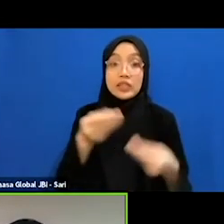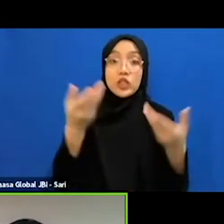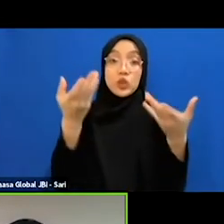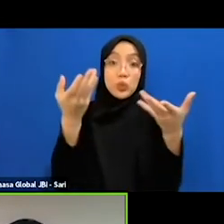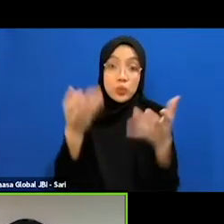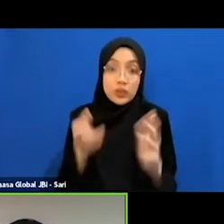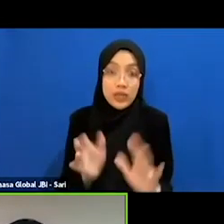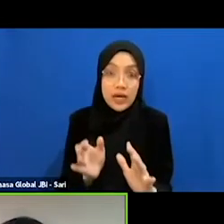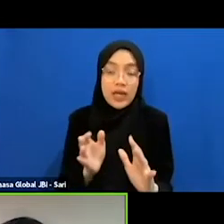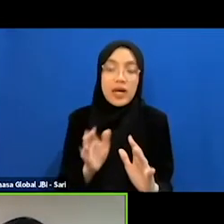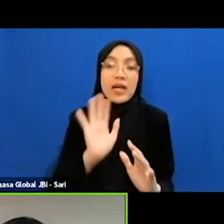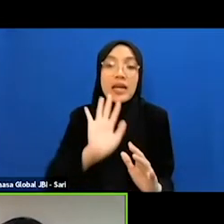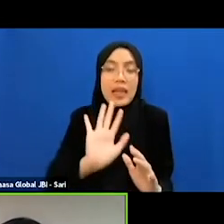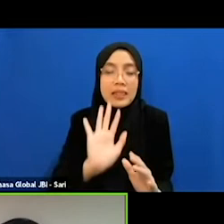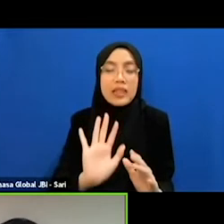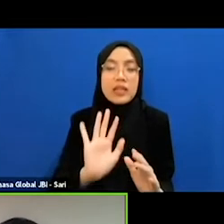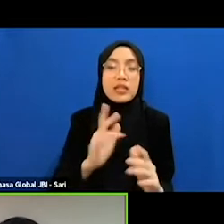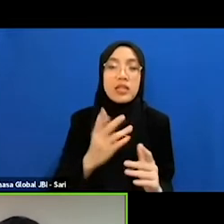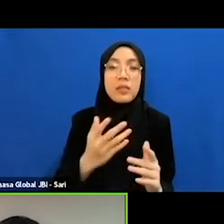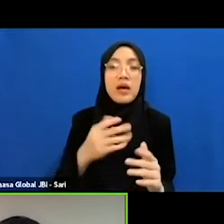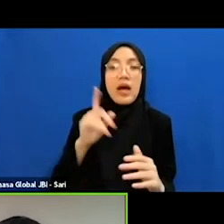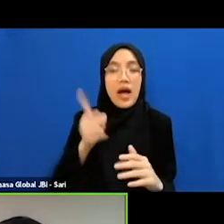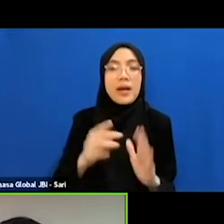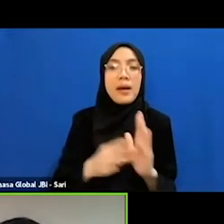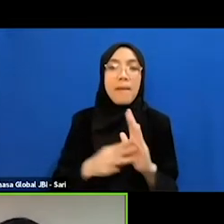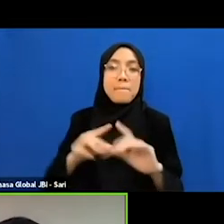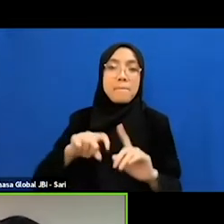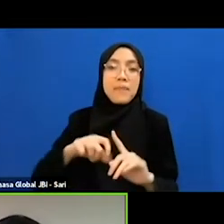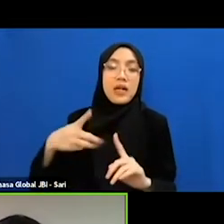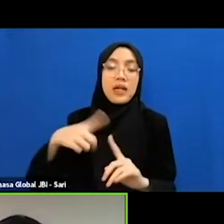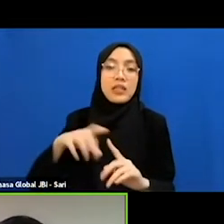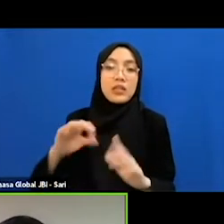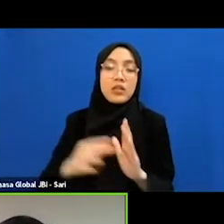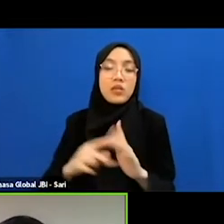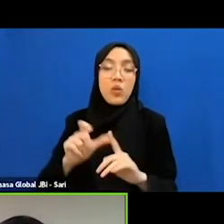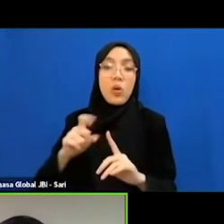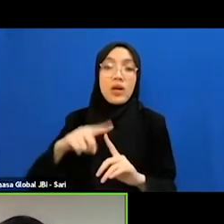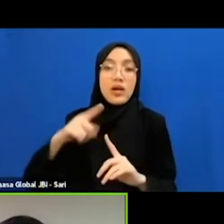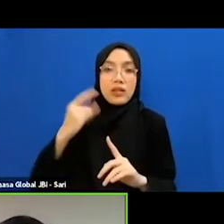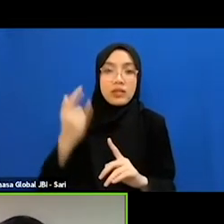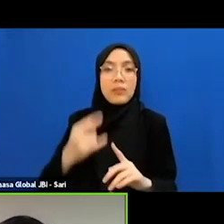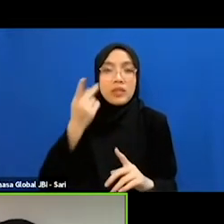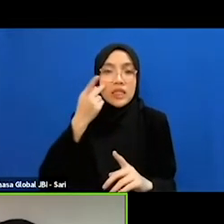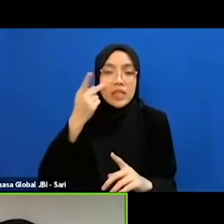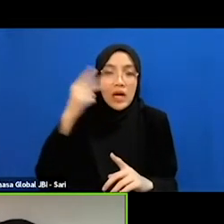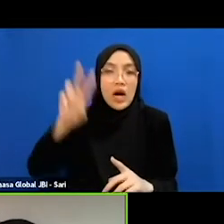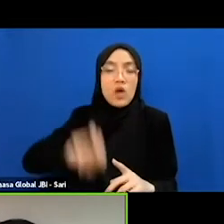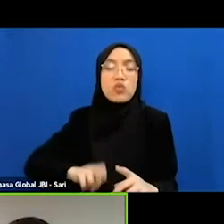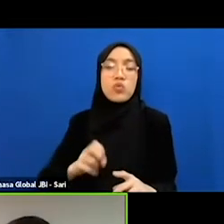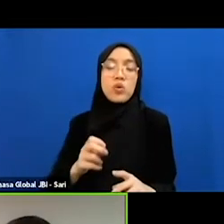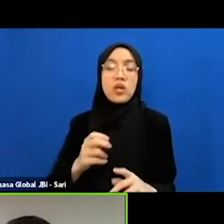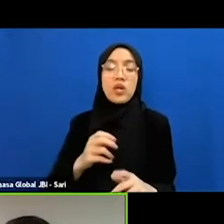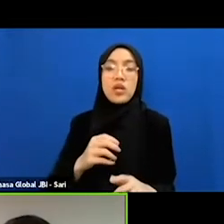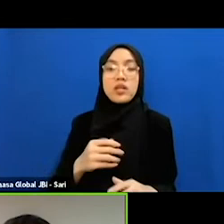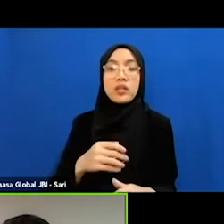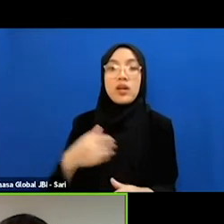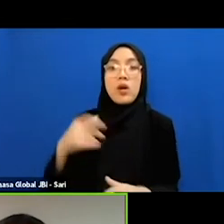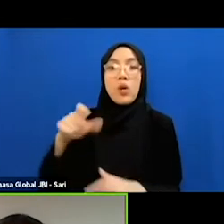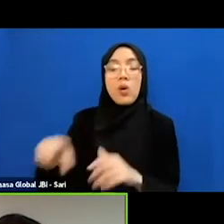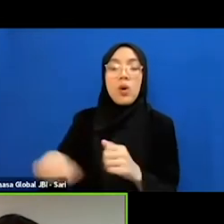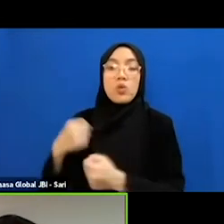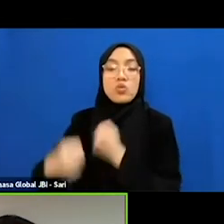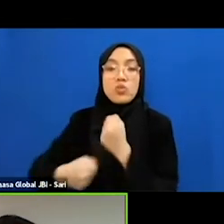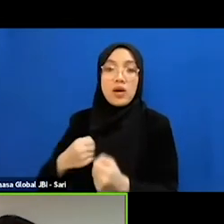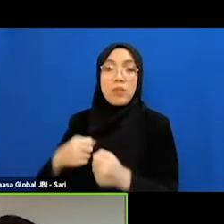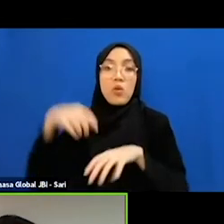itu Di sana juga ada market Pondok yang harus tetap dipelihara oleh siapa si pelaku usaha